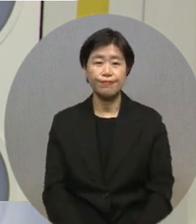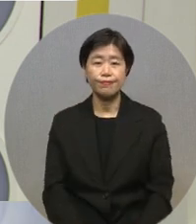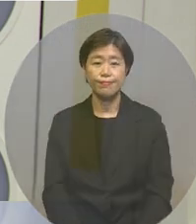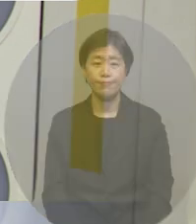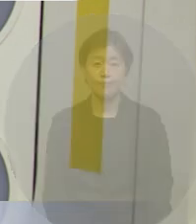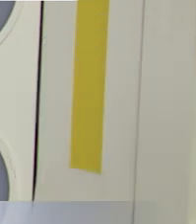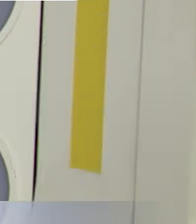있습니다 y